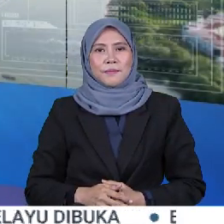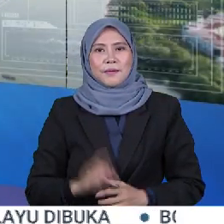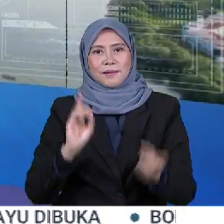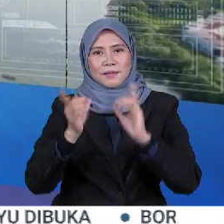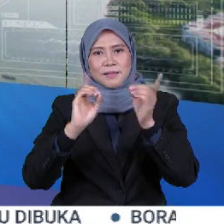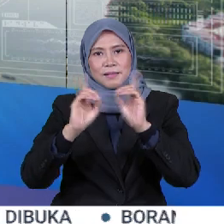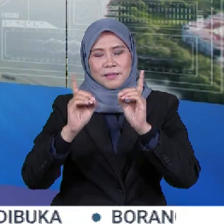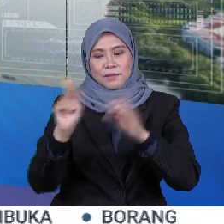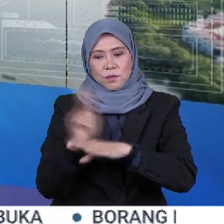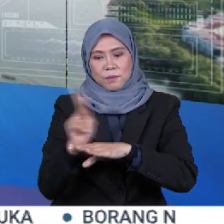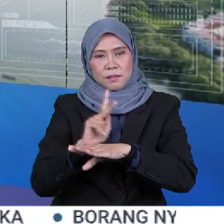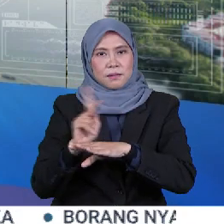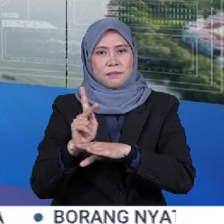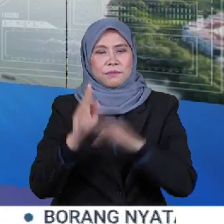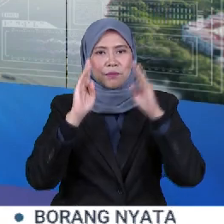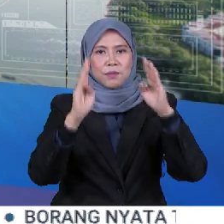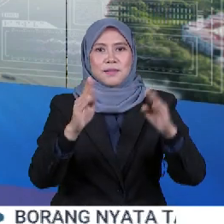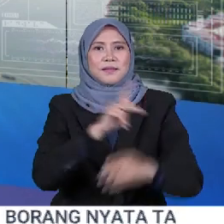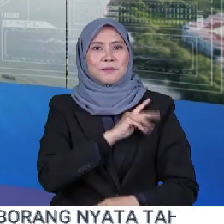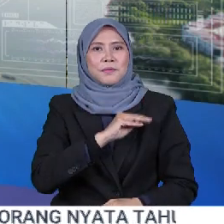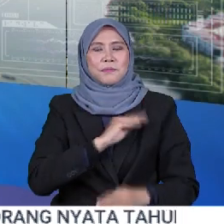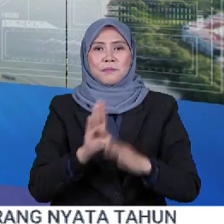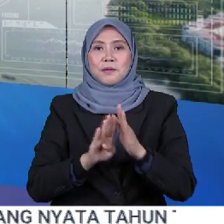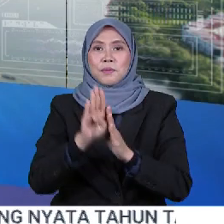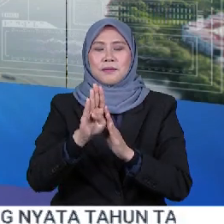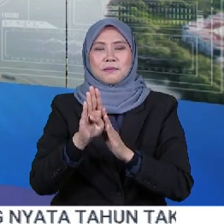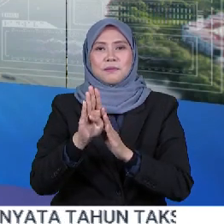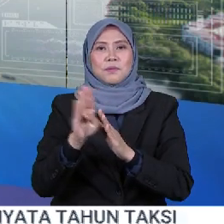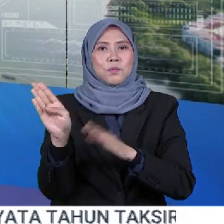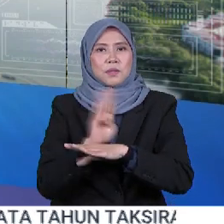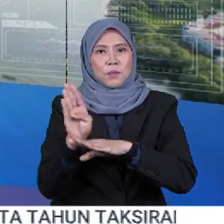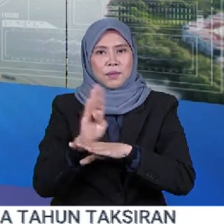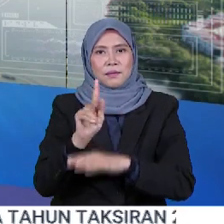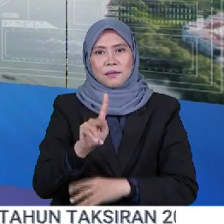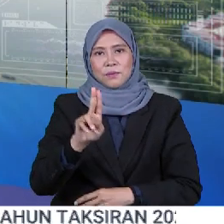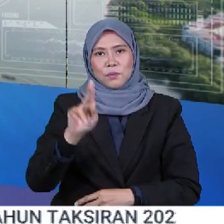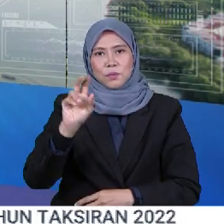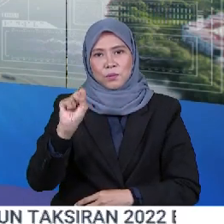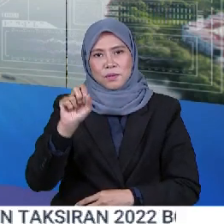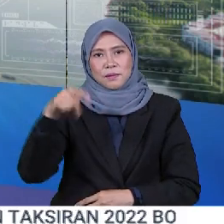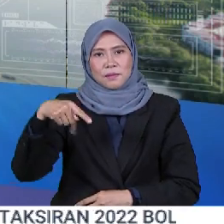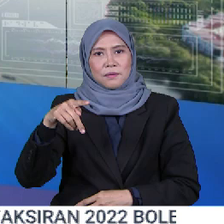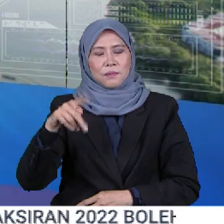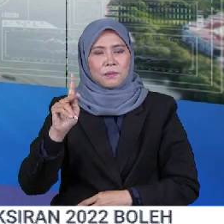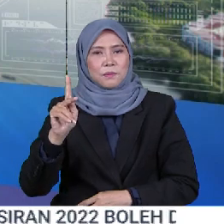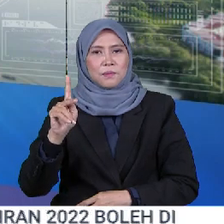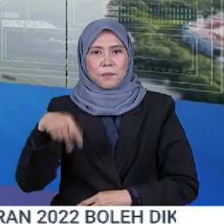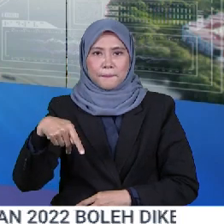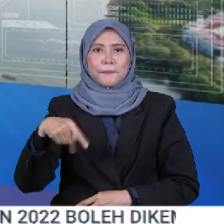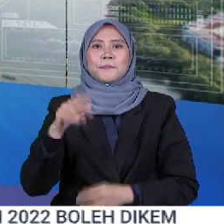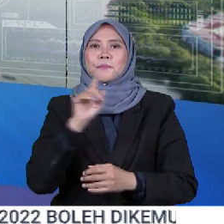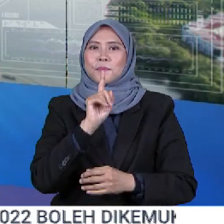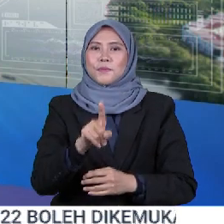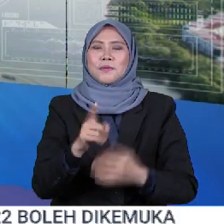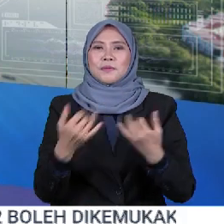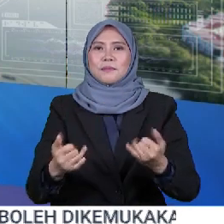Pendigitalan koperasi antara fokus utama Kementerian Pembangunan Usahawan dan Koperasi KUSKOP dalam penyediaan program intervensi bagi memulihkan